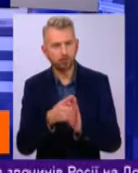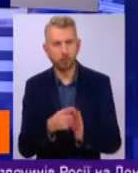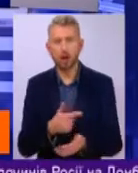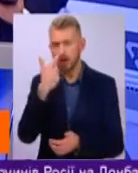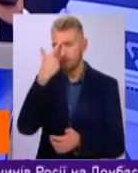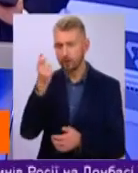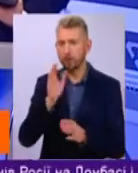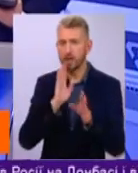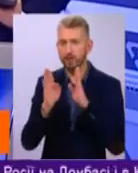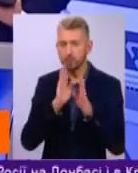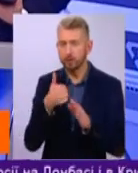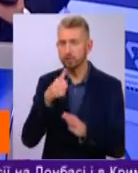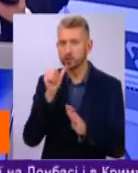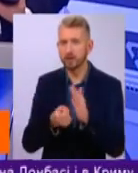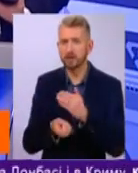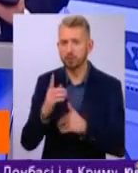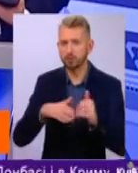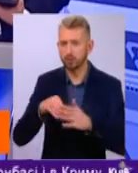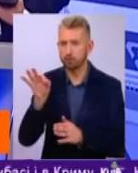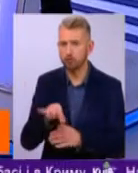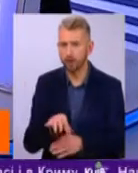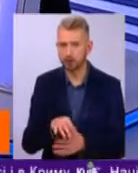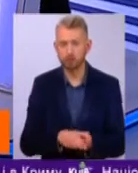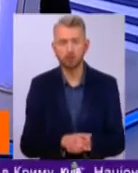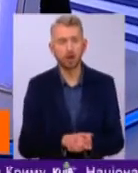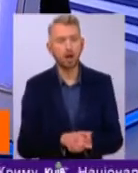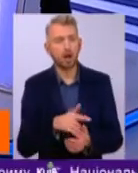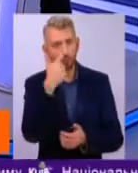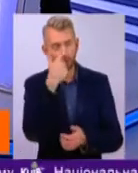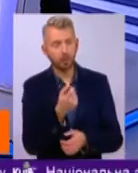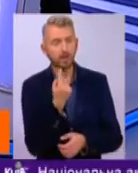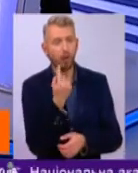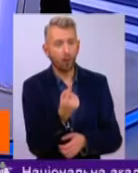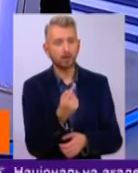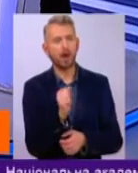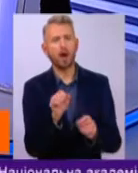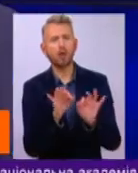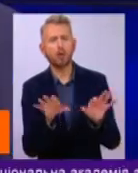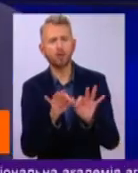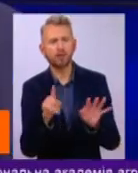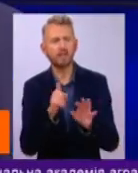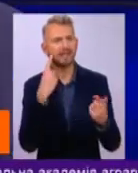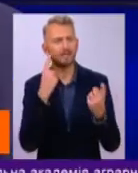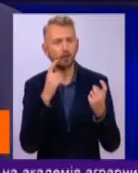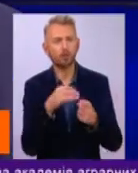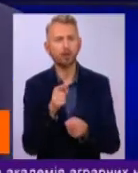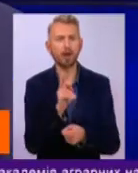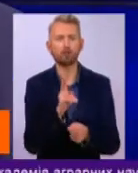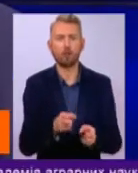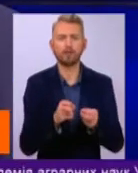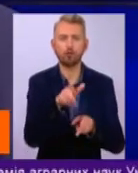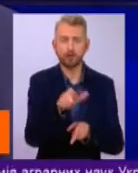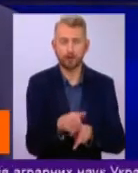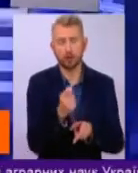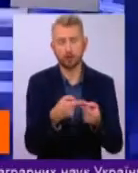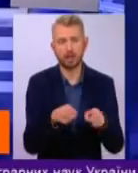у Фейсбуці вчора з'явилося практично одразу. Повідомлення одне, а коментарі з інформацією про те, хто злочинець, це